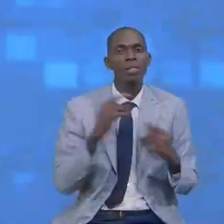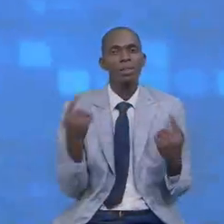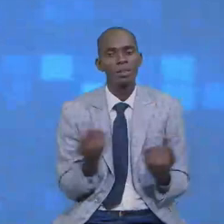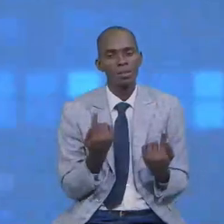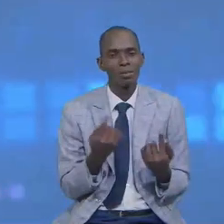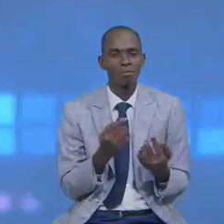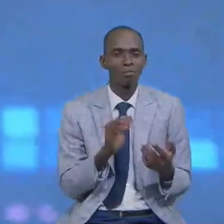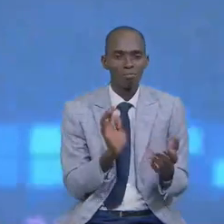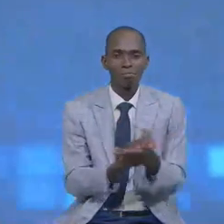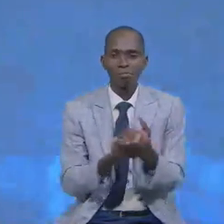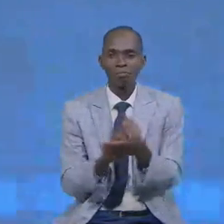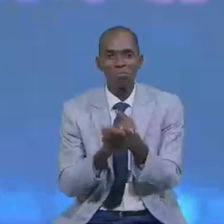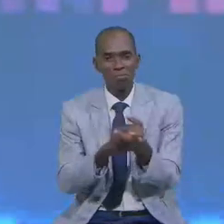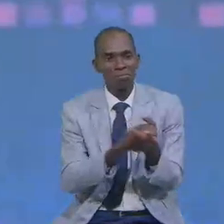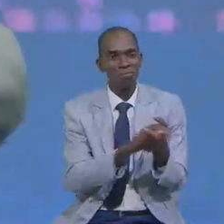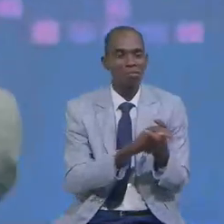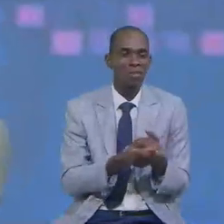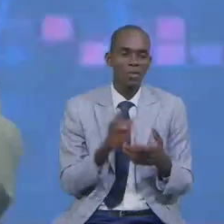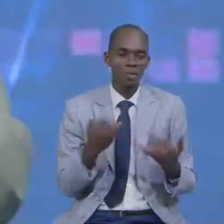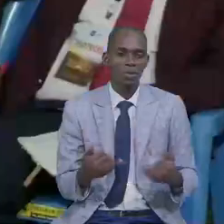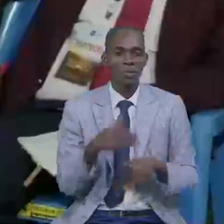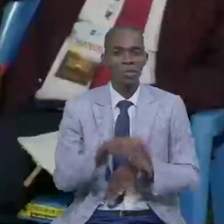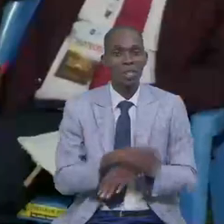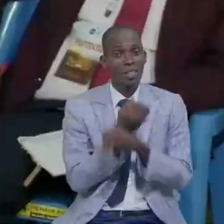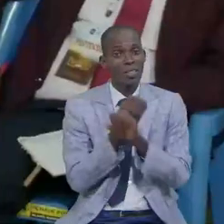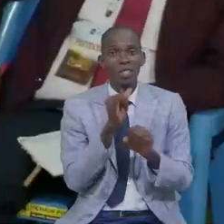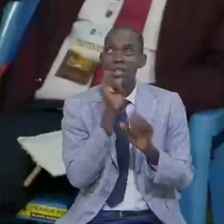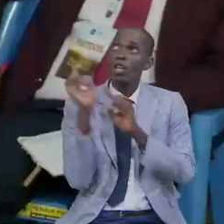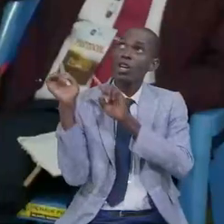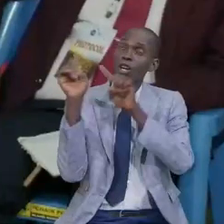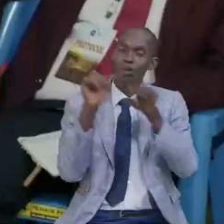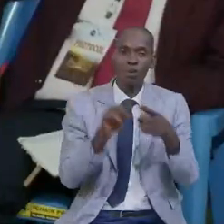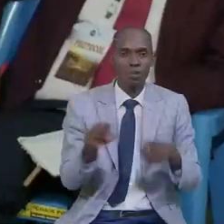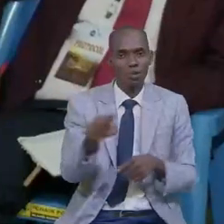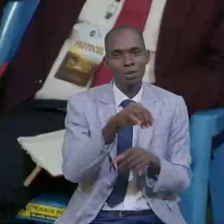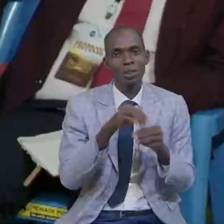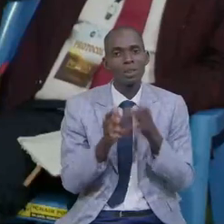Félicitations ce soir. Le salut te parvient.